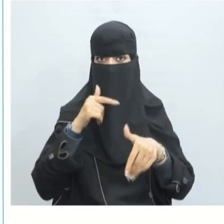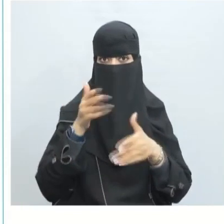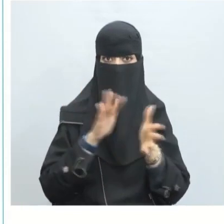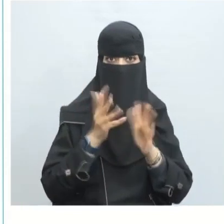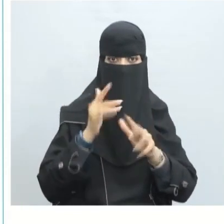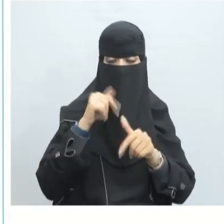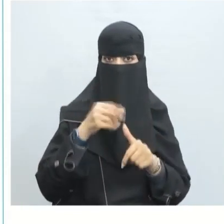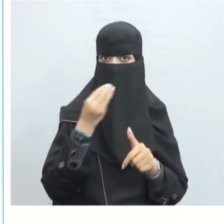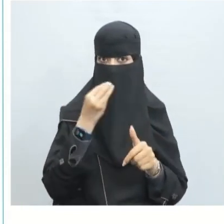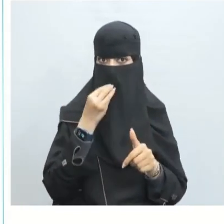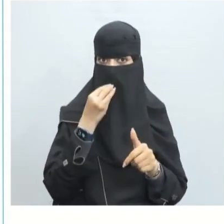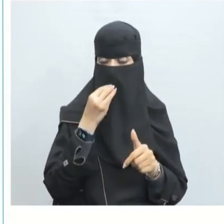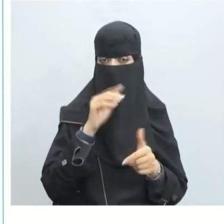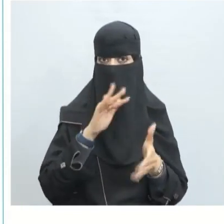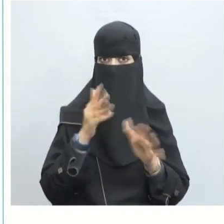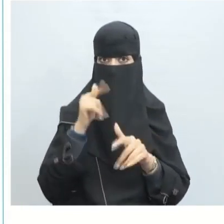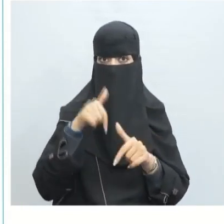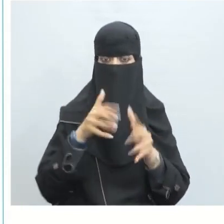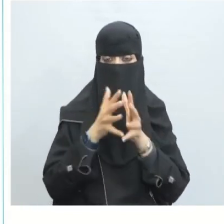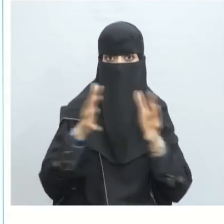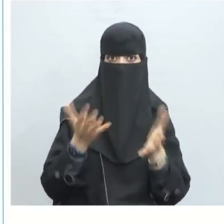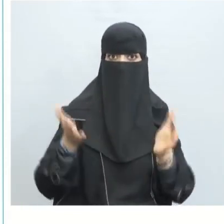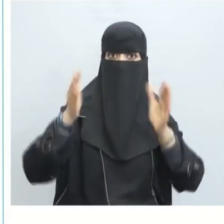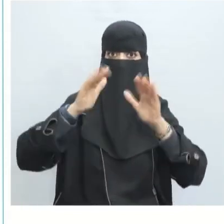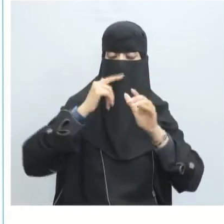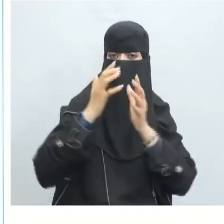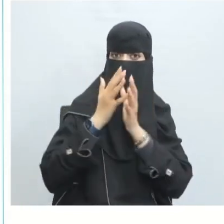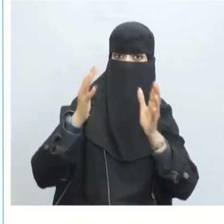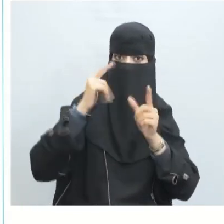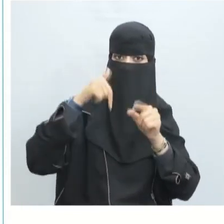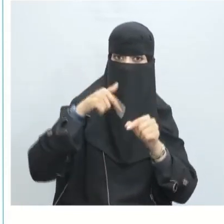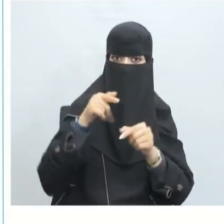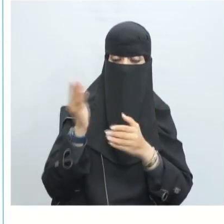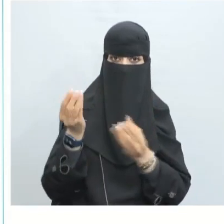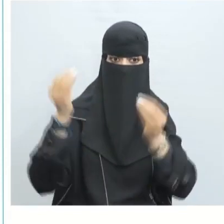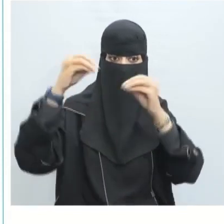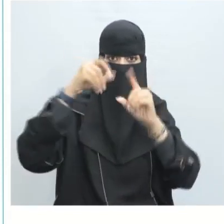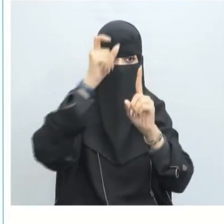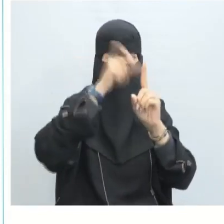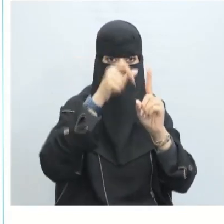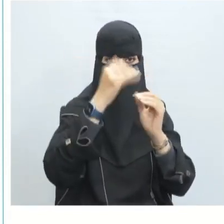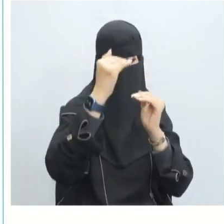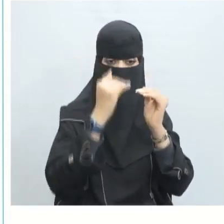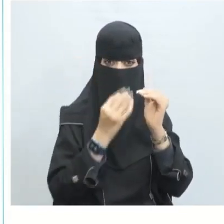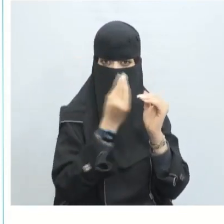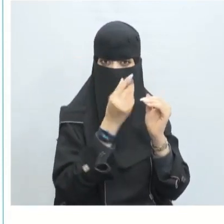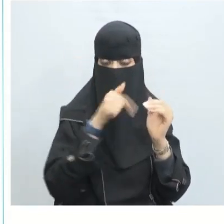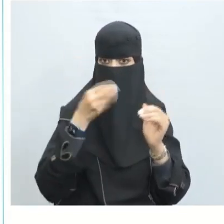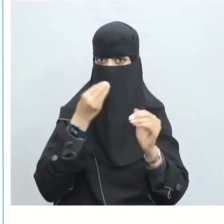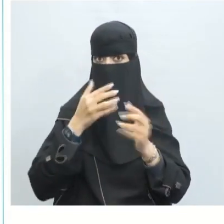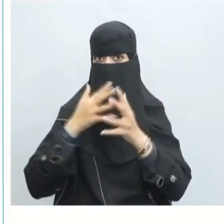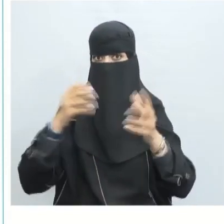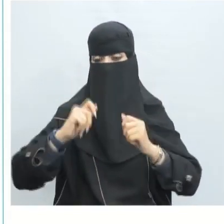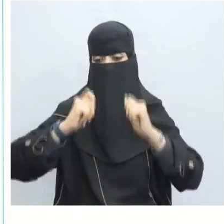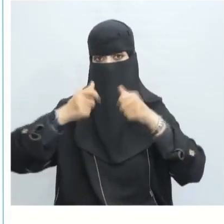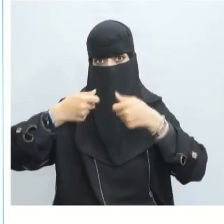يكون الاكل او الطعام اكبر بشكل كثير وبشكل زائد وبالتالي قد يخسرنا من باب الاسراف